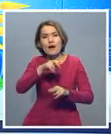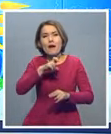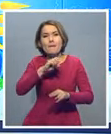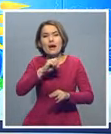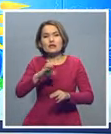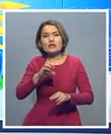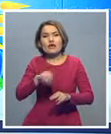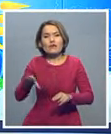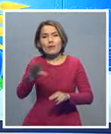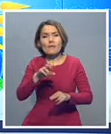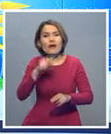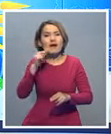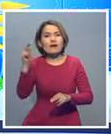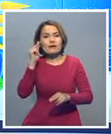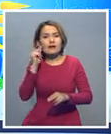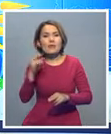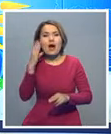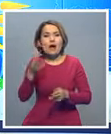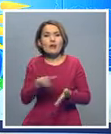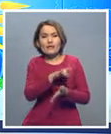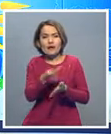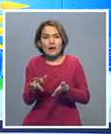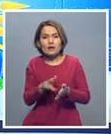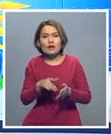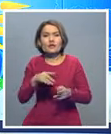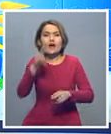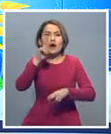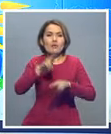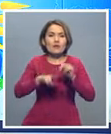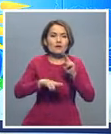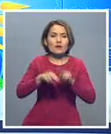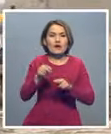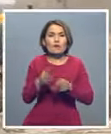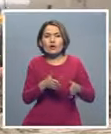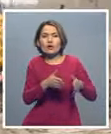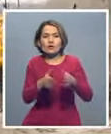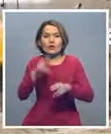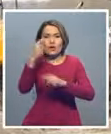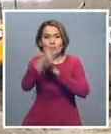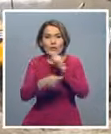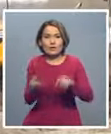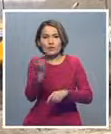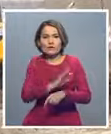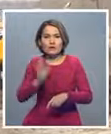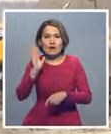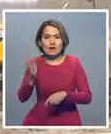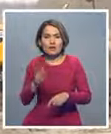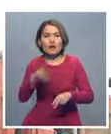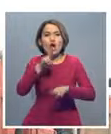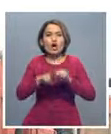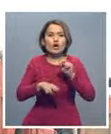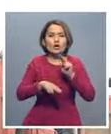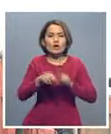Батыс Қытай жобасының Алматы Қорғас учаскесінен басқа бөлігі түгел пайдалануға берілді. Сондай-ақ, Нұрлы жол бағдарламасы аясында